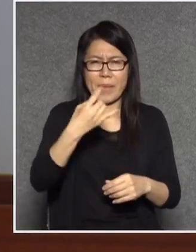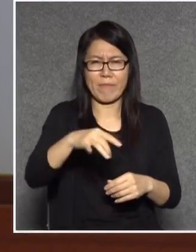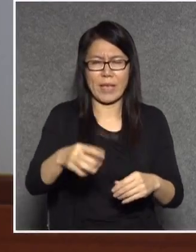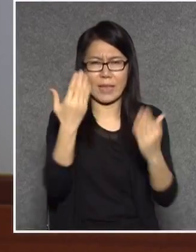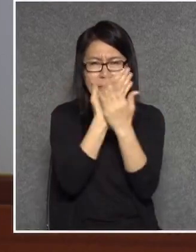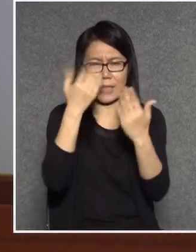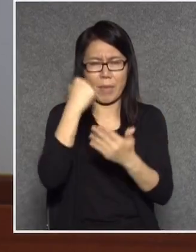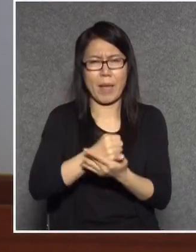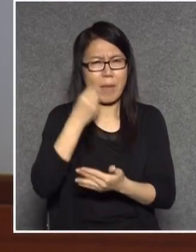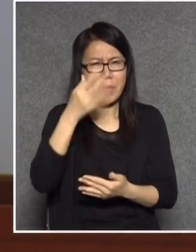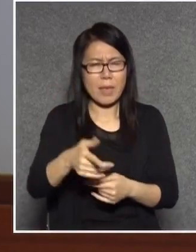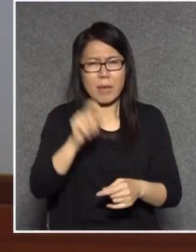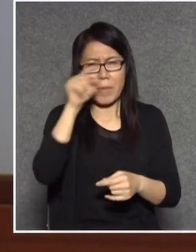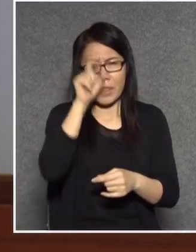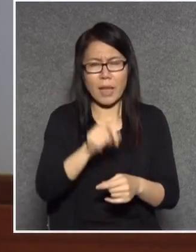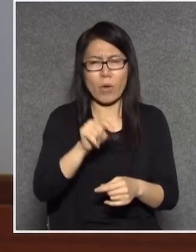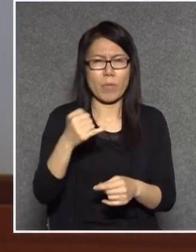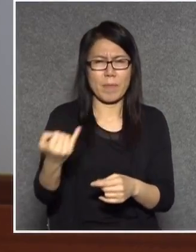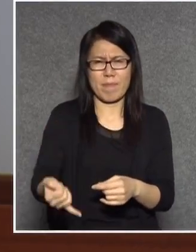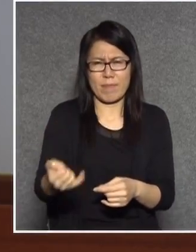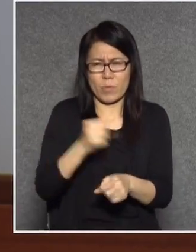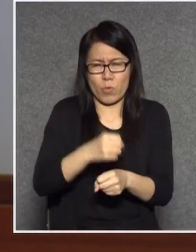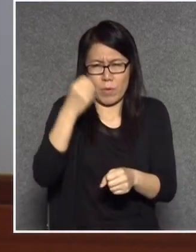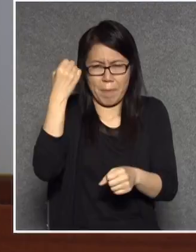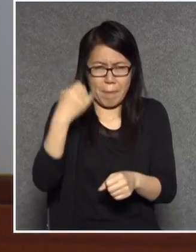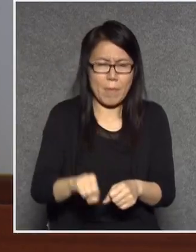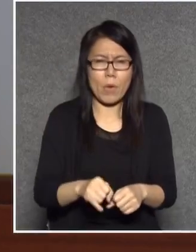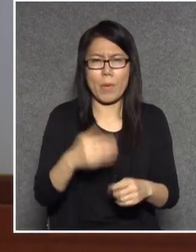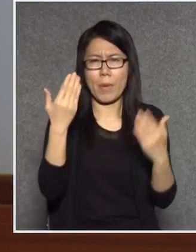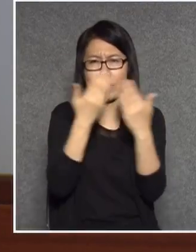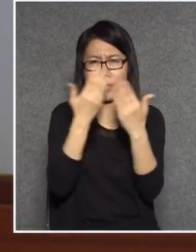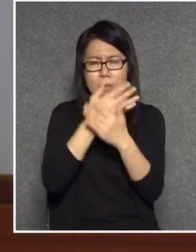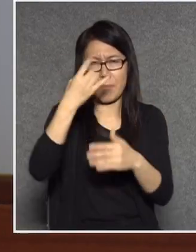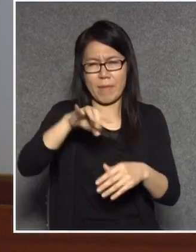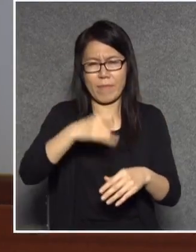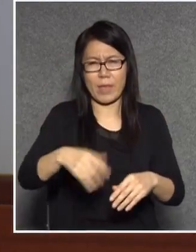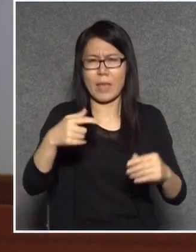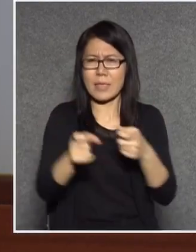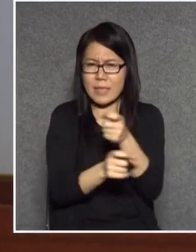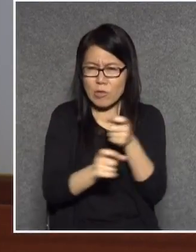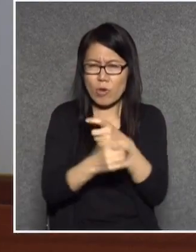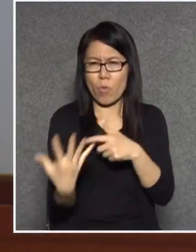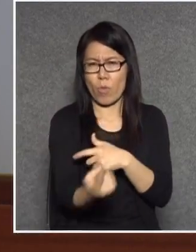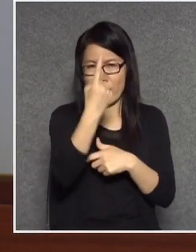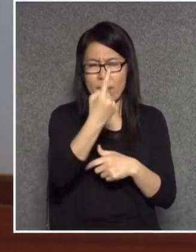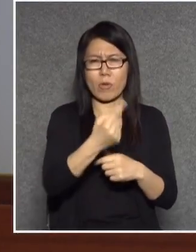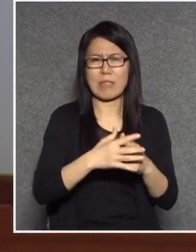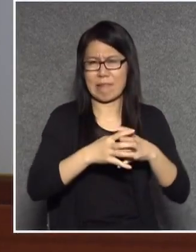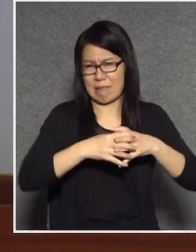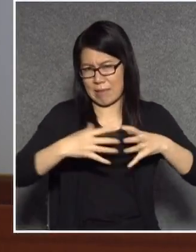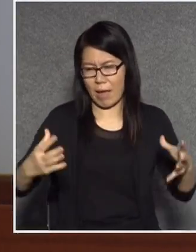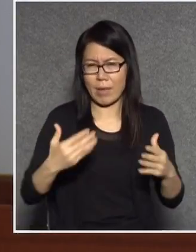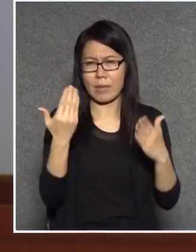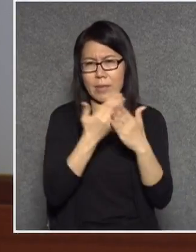照的問題上面亦都是失職。免費電視市場已經由單一電視台這個大台壟斷多